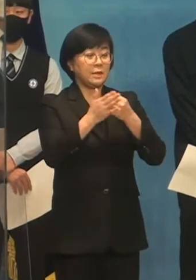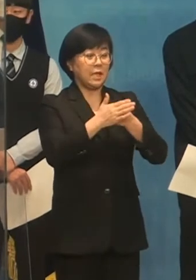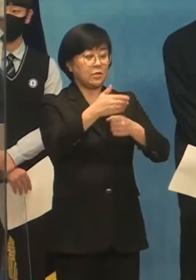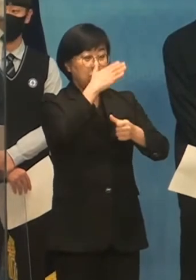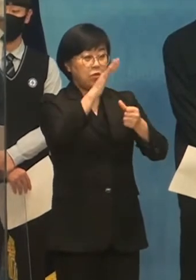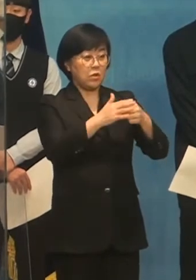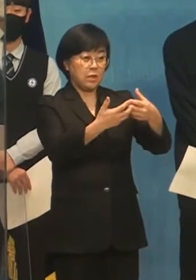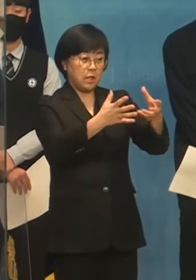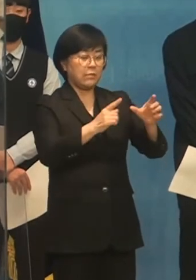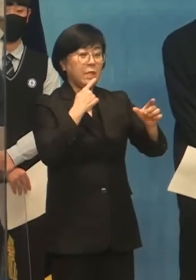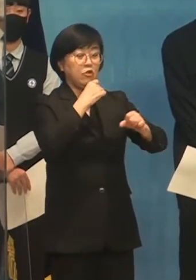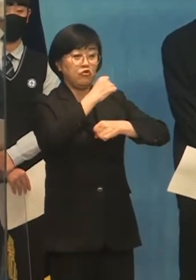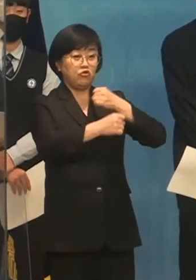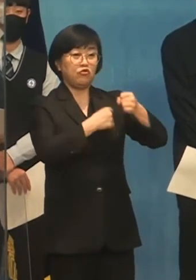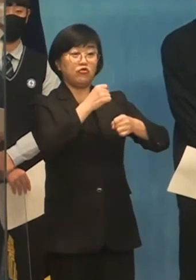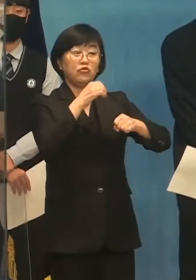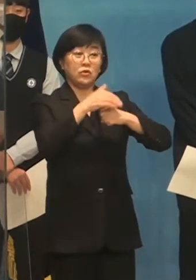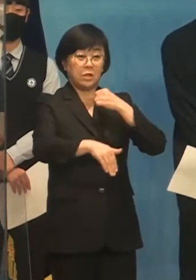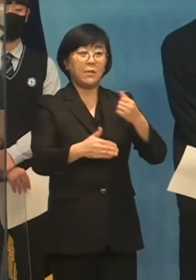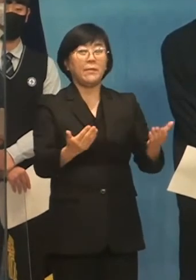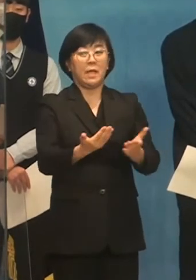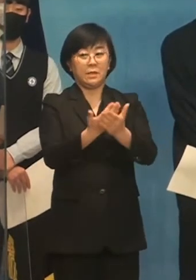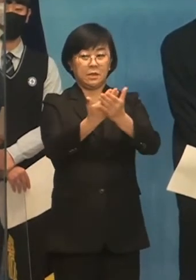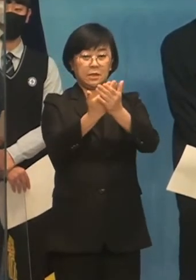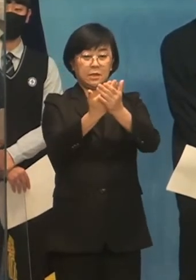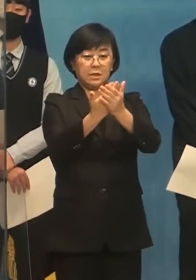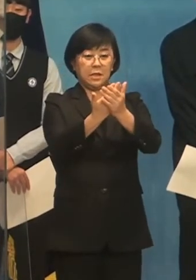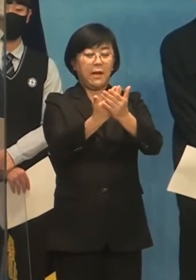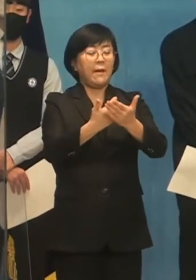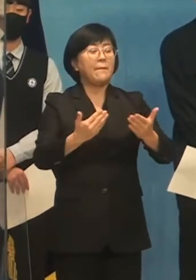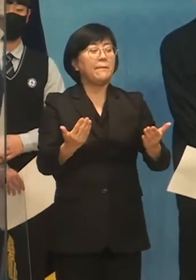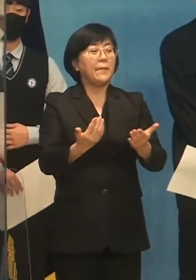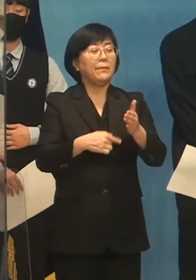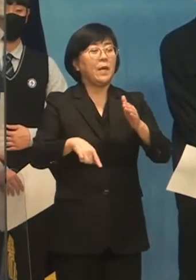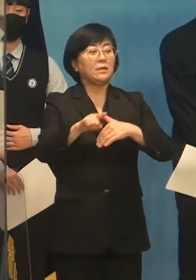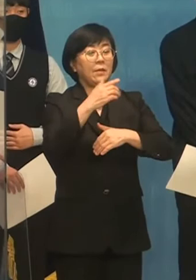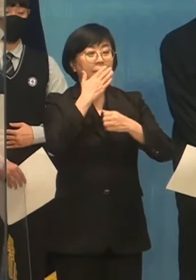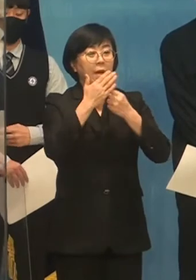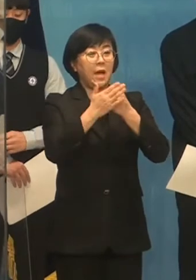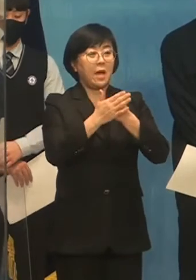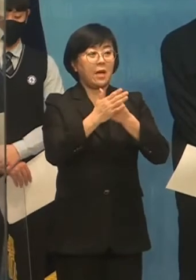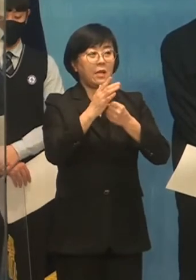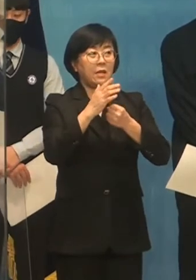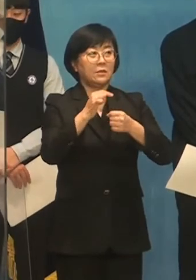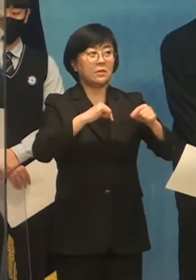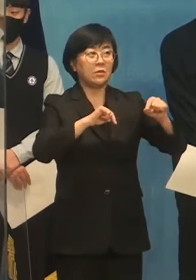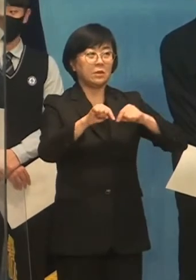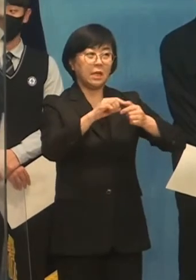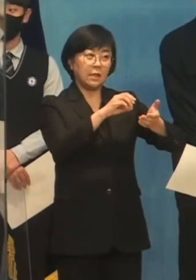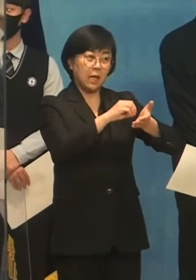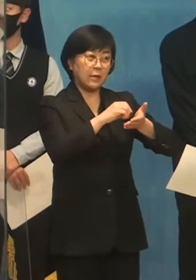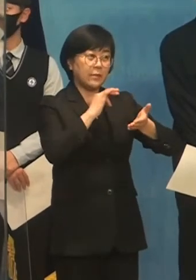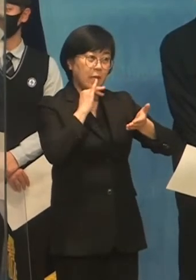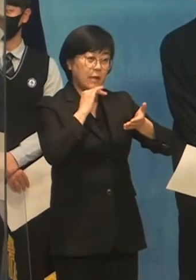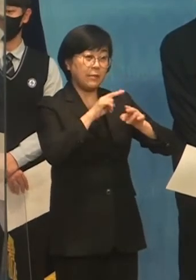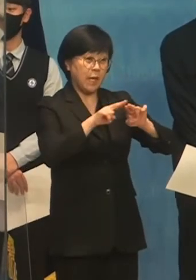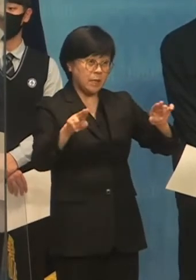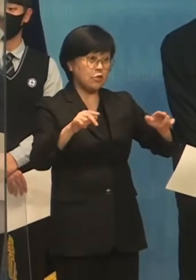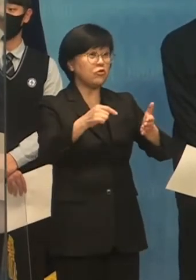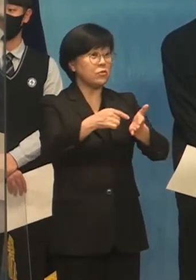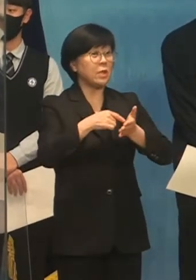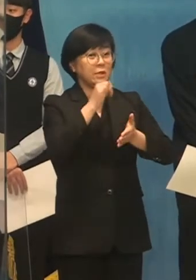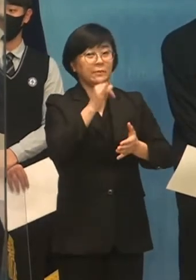단체들은 민주주의를 한층 더 성숙시키고 진일보한 의미를 가져올 수 있는 조치라며 정당 가입 연령 폐지를